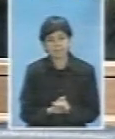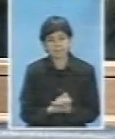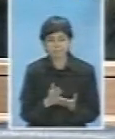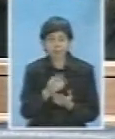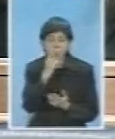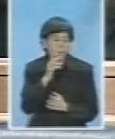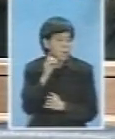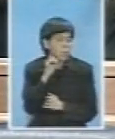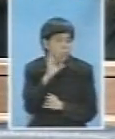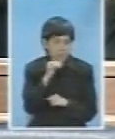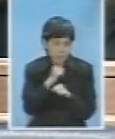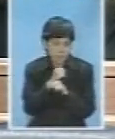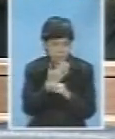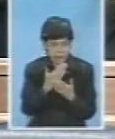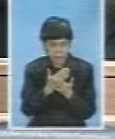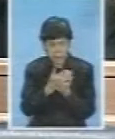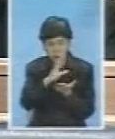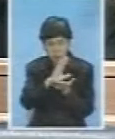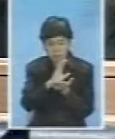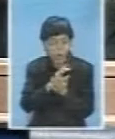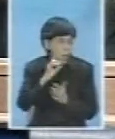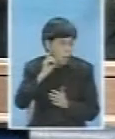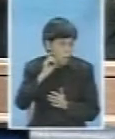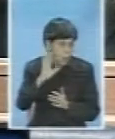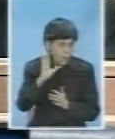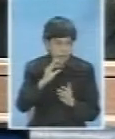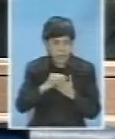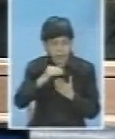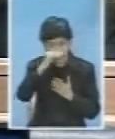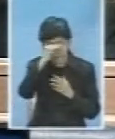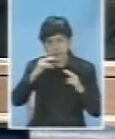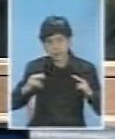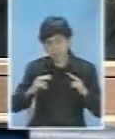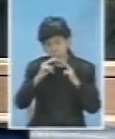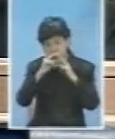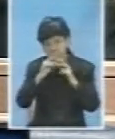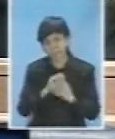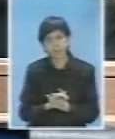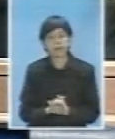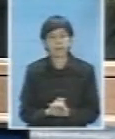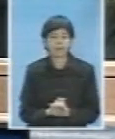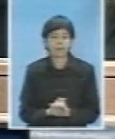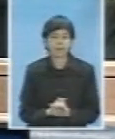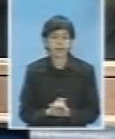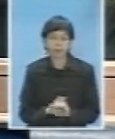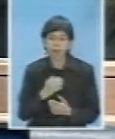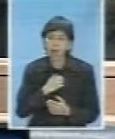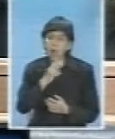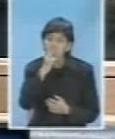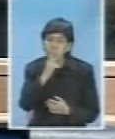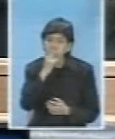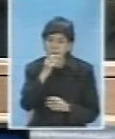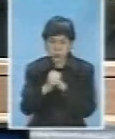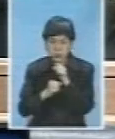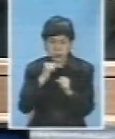ไม่ไว้วางใจในการขอจัดตั้งงบประมาณของกระทรวงศึกษาธิการนับดูย้อนหลัง3